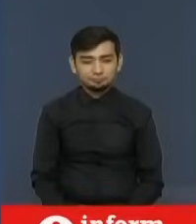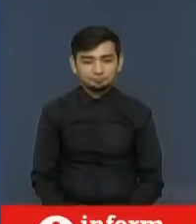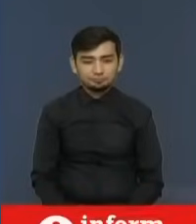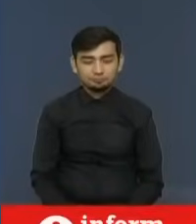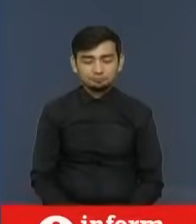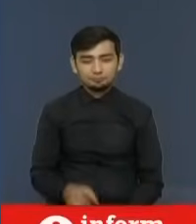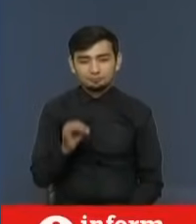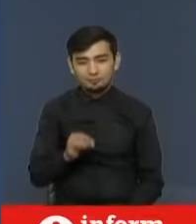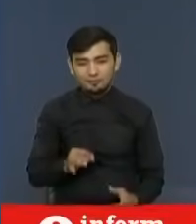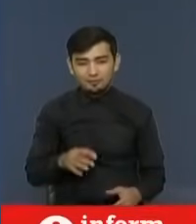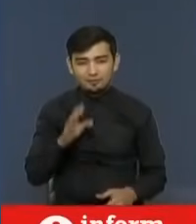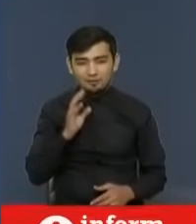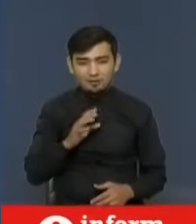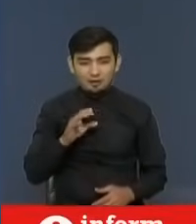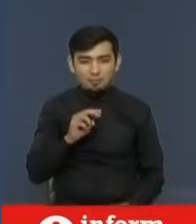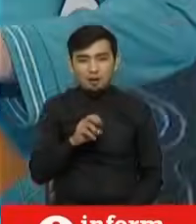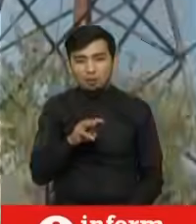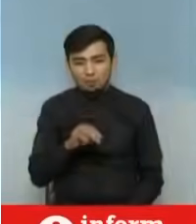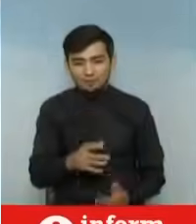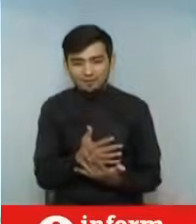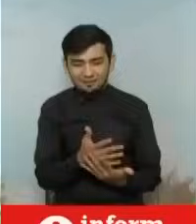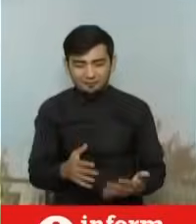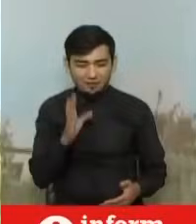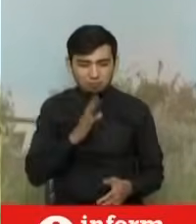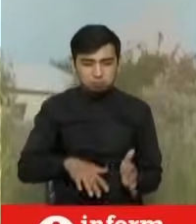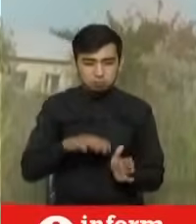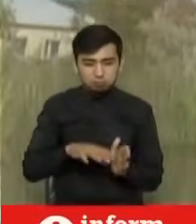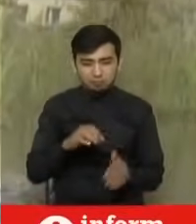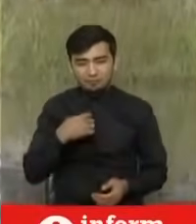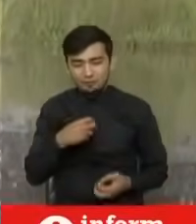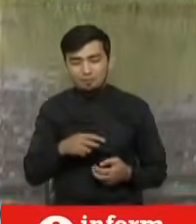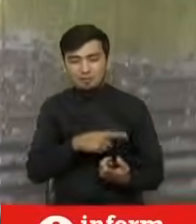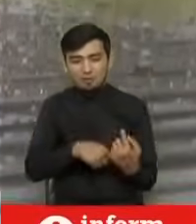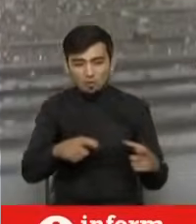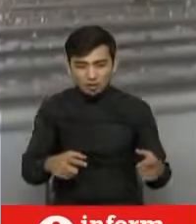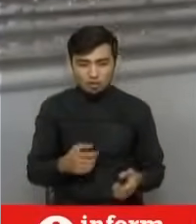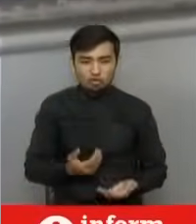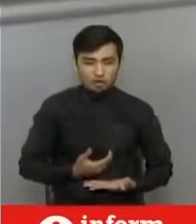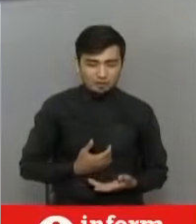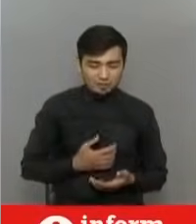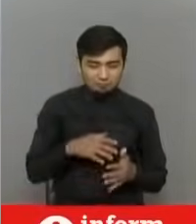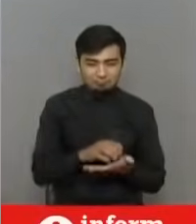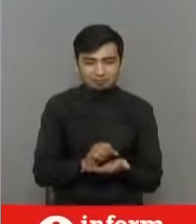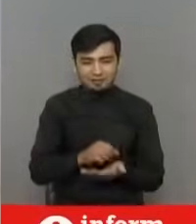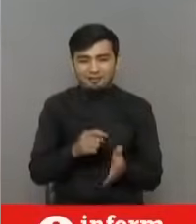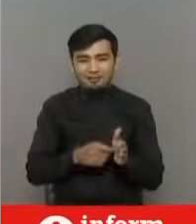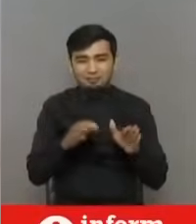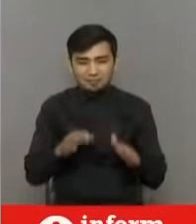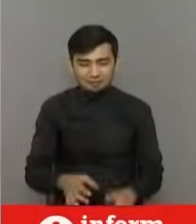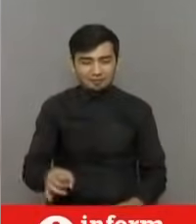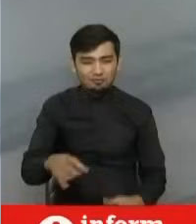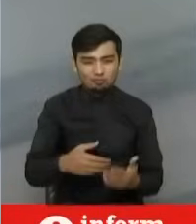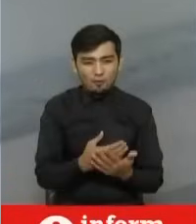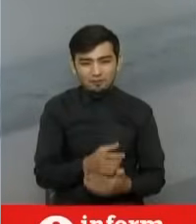неожиданный потоп парализовал работу нескольких предприятий и испортил жизнь жителям частного сектора в Караганде Почему новый